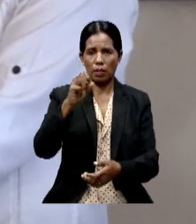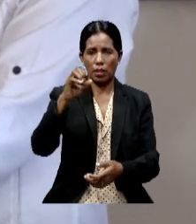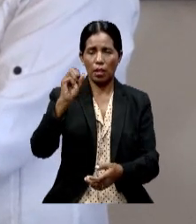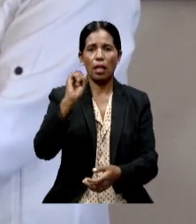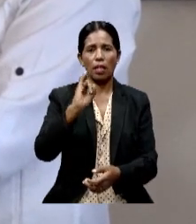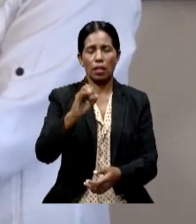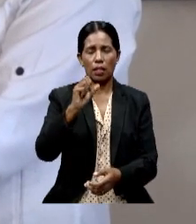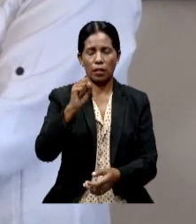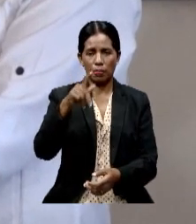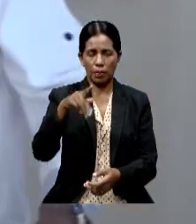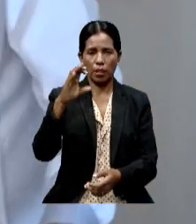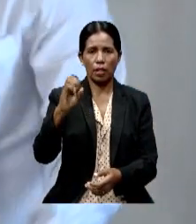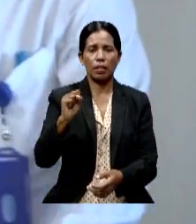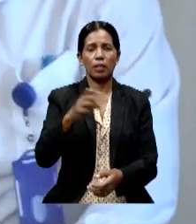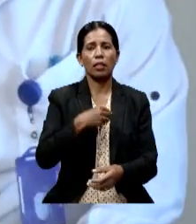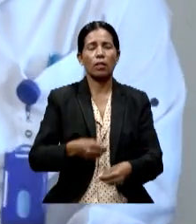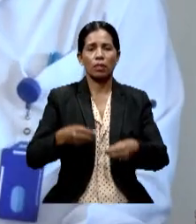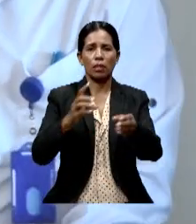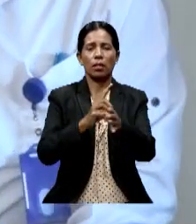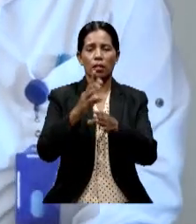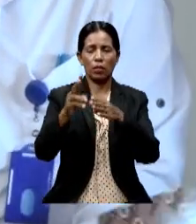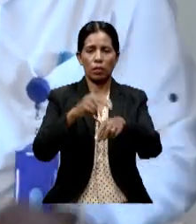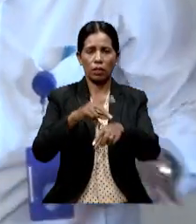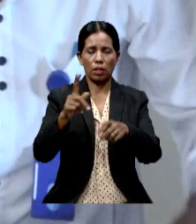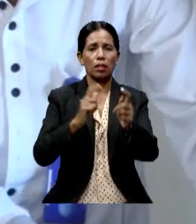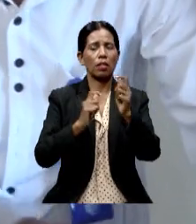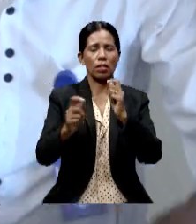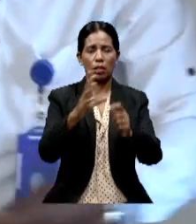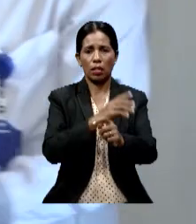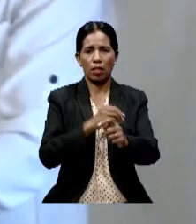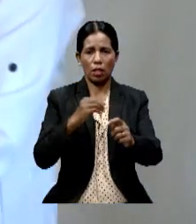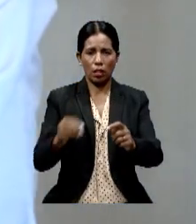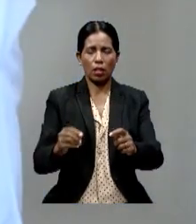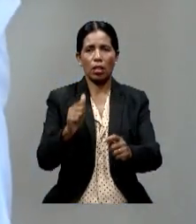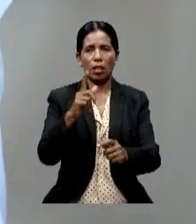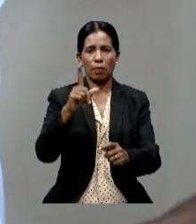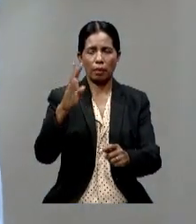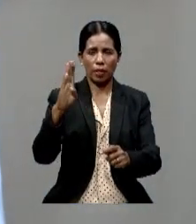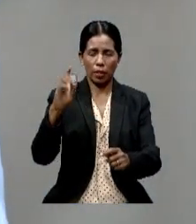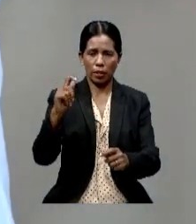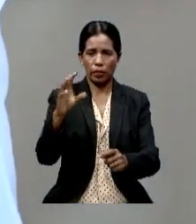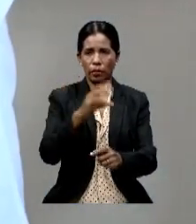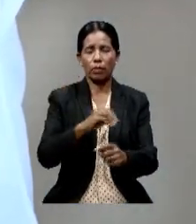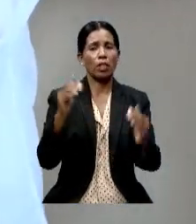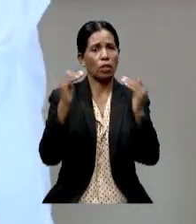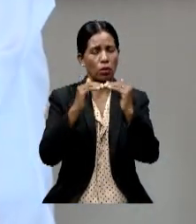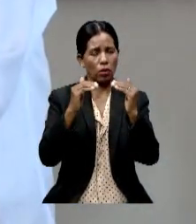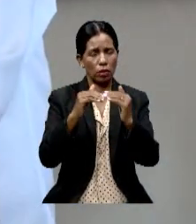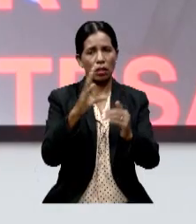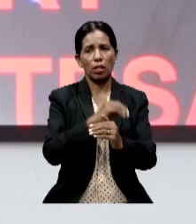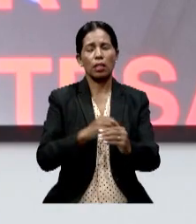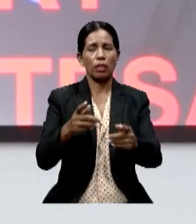ISPS nebe entrega diretamente husi Diretor Nasional Transporte Maritima Alberto Pereira ia salaung encontro Porto